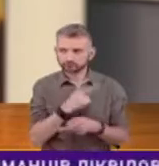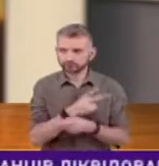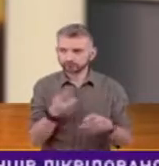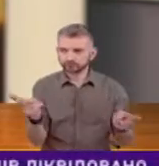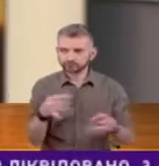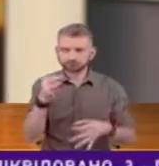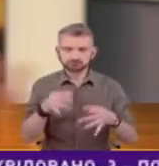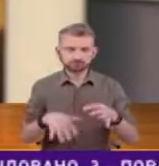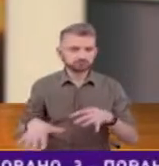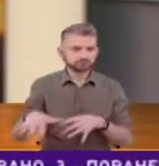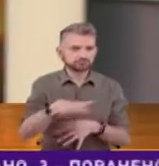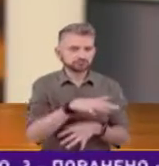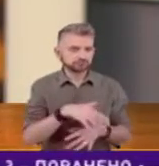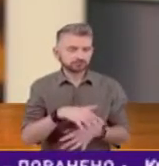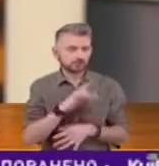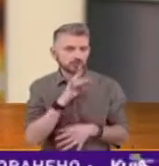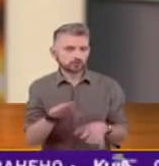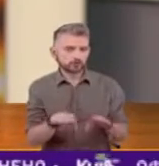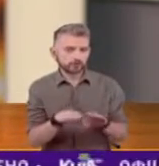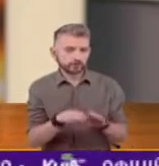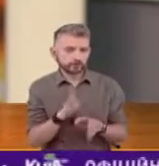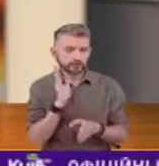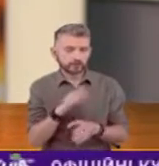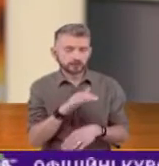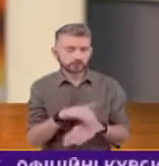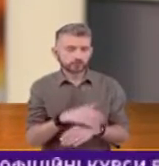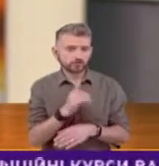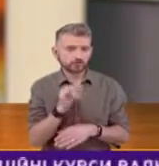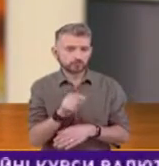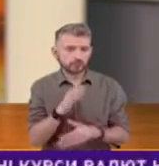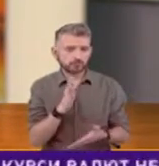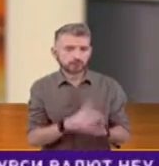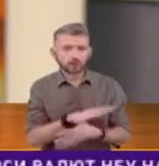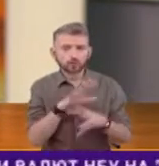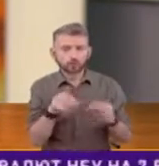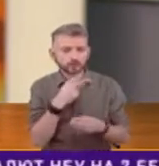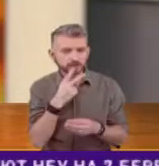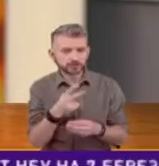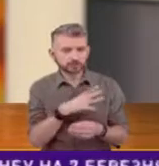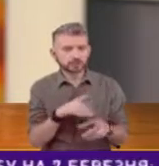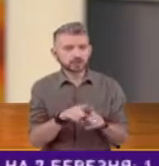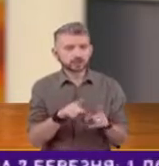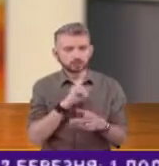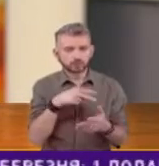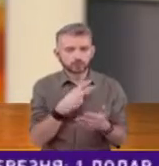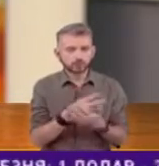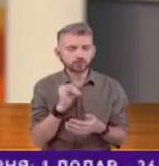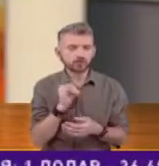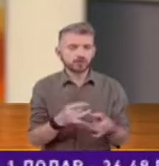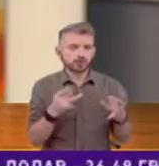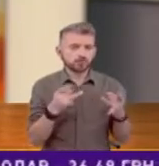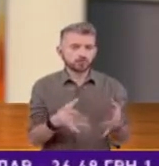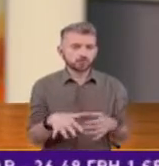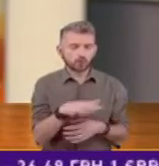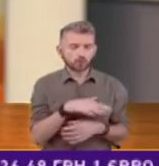щось. Ну, не буду добре порівнювати. Ну, тобто, фактично, вона має комплексний вигляд. Були так само передбачені і простори,